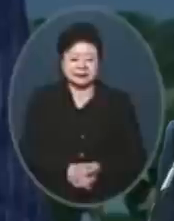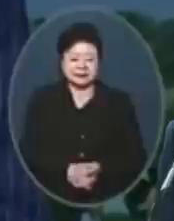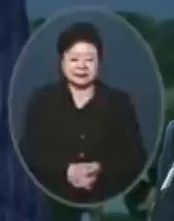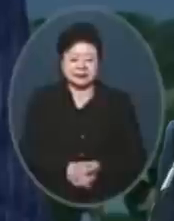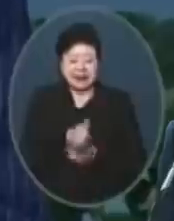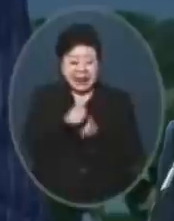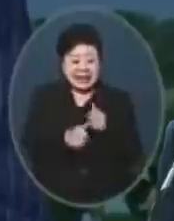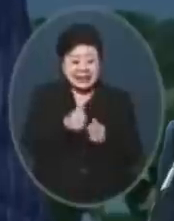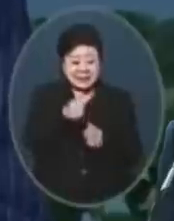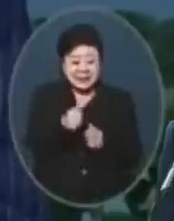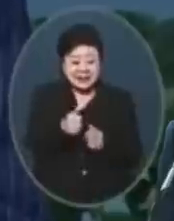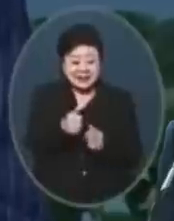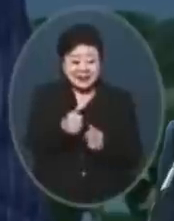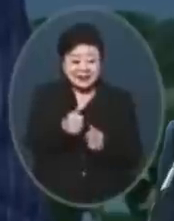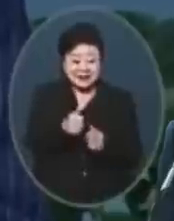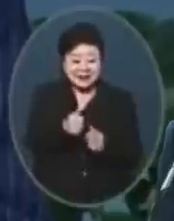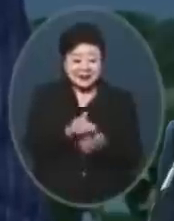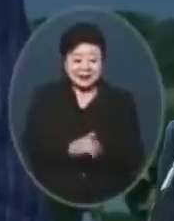하나님이